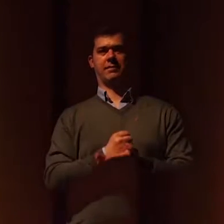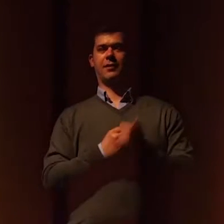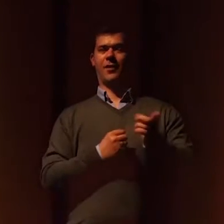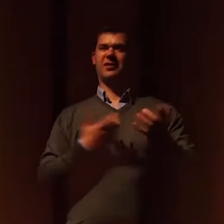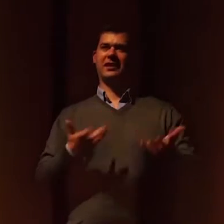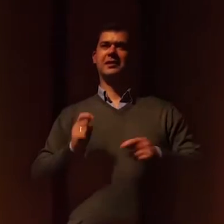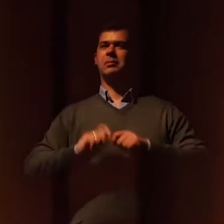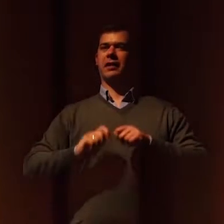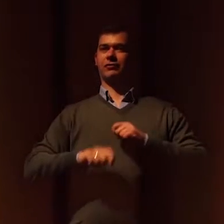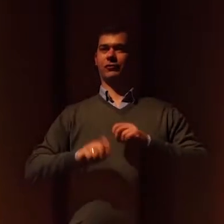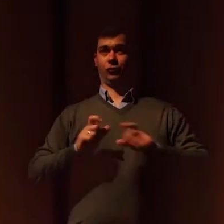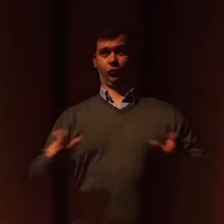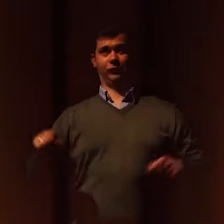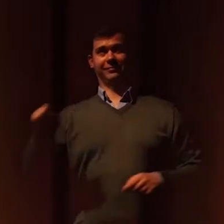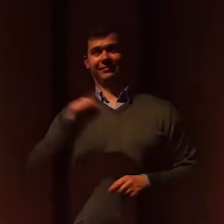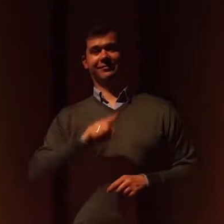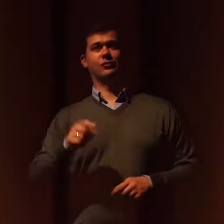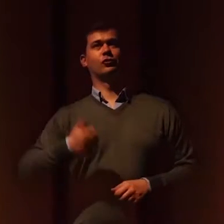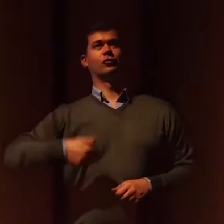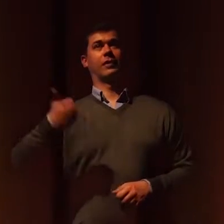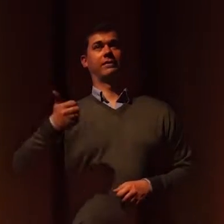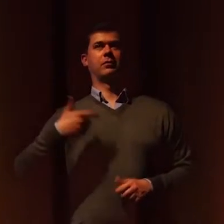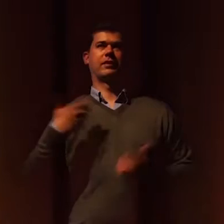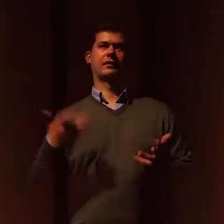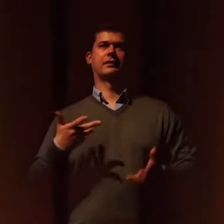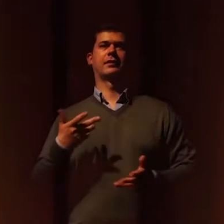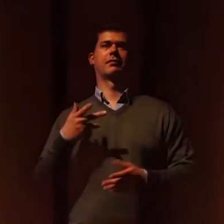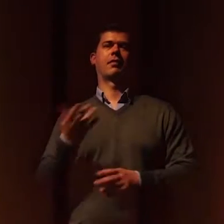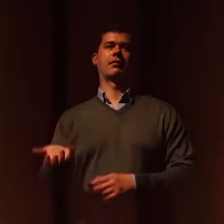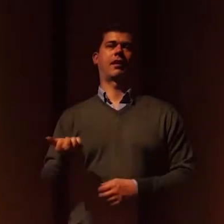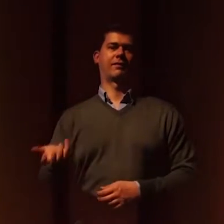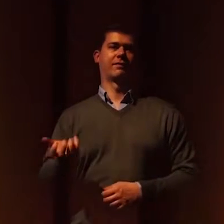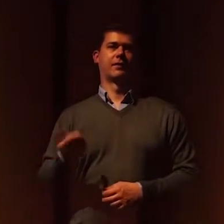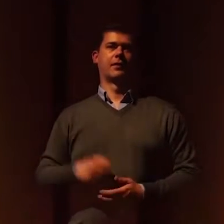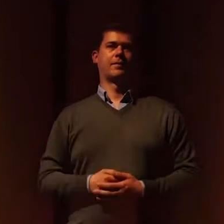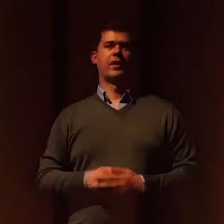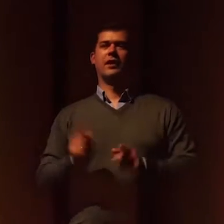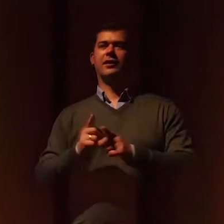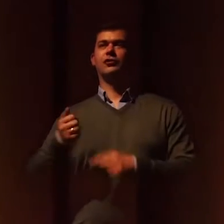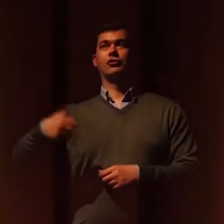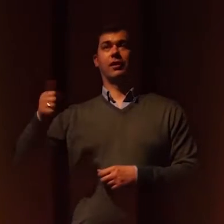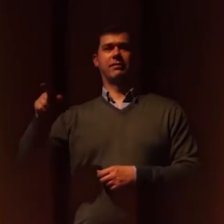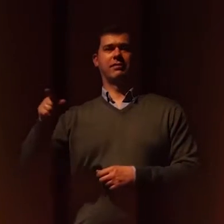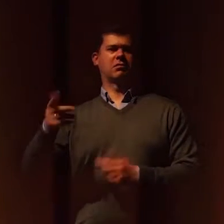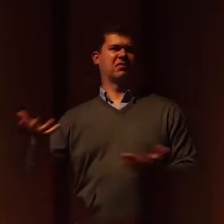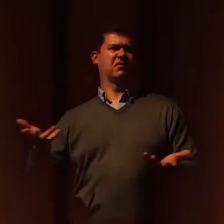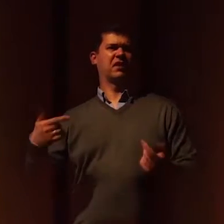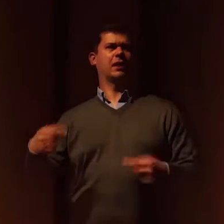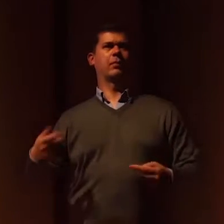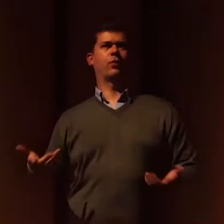czy próbował zdobyć tę pracę to nagrał Zresztą ten pracodawca się nawet